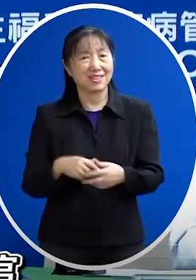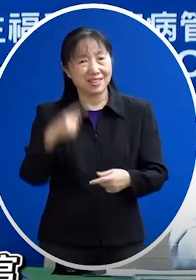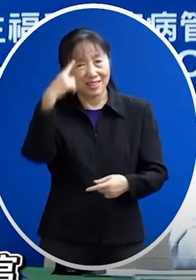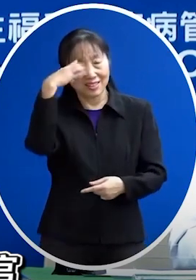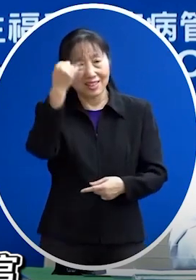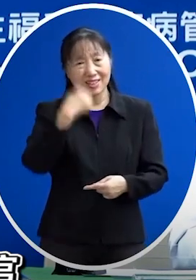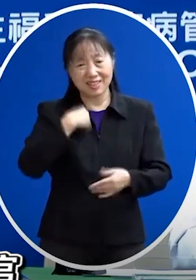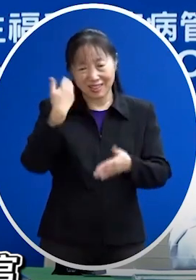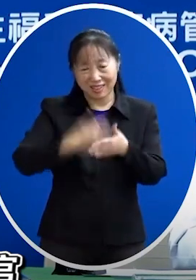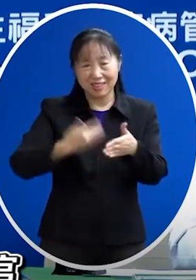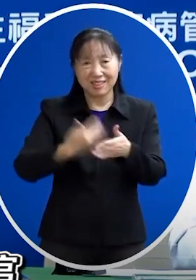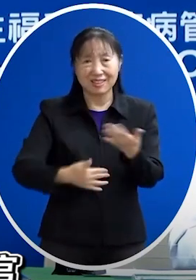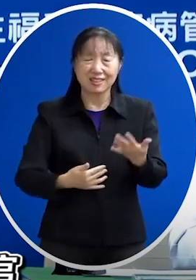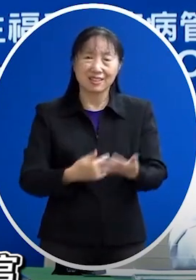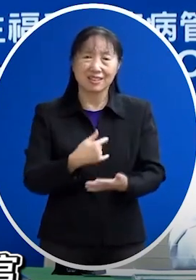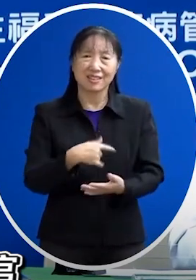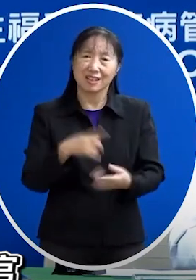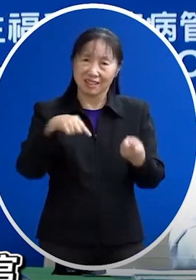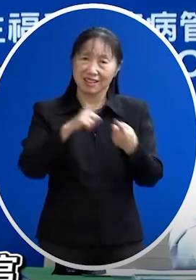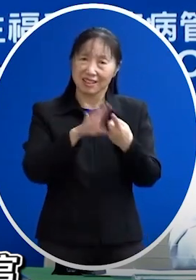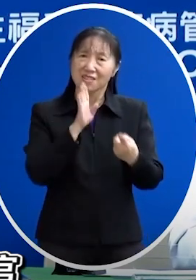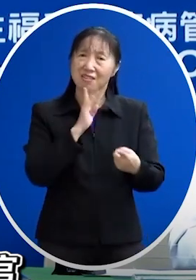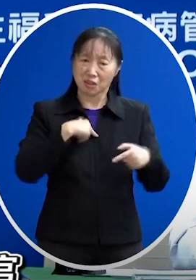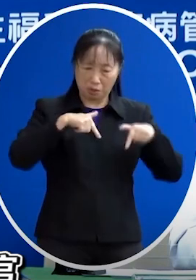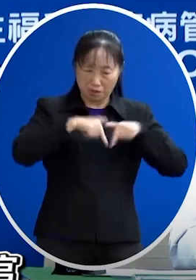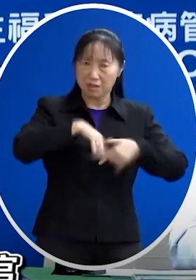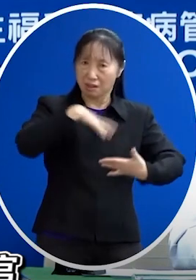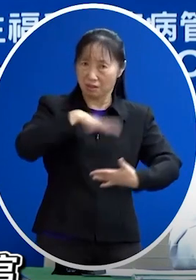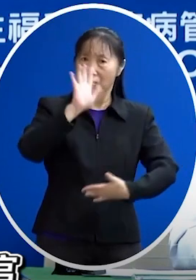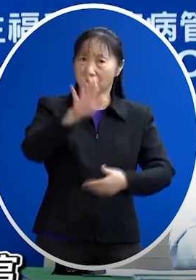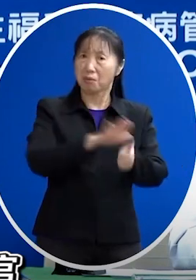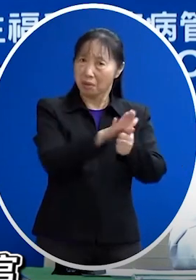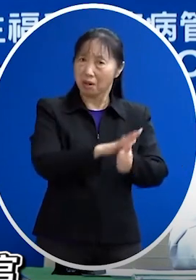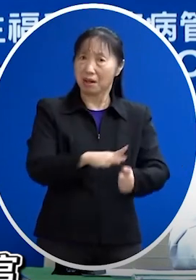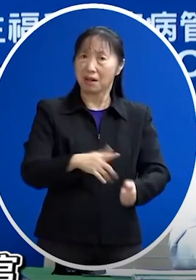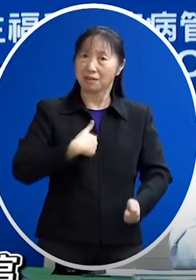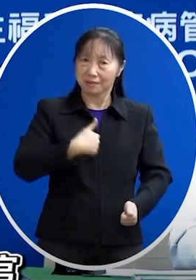数降低，应该是有爱吧哈。